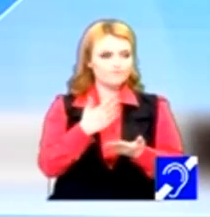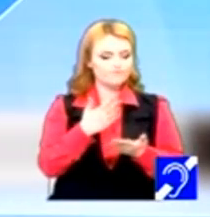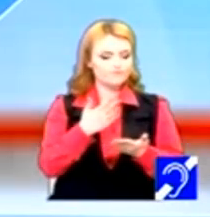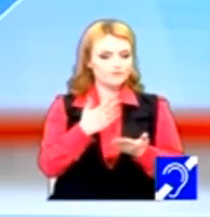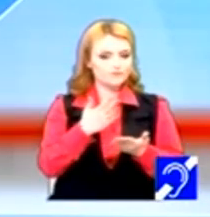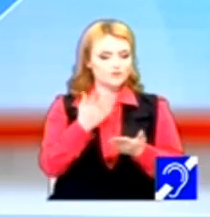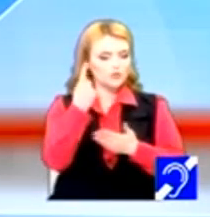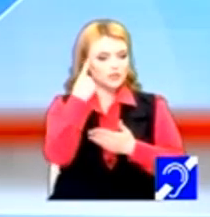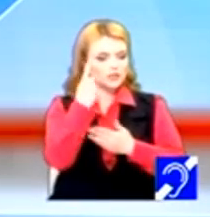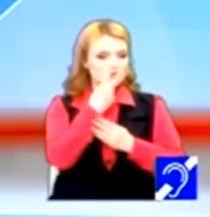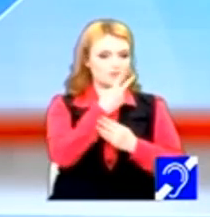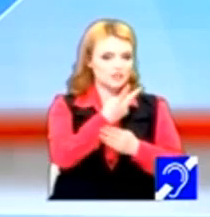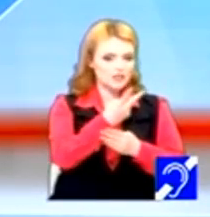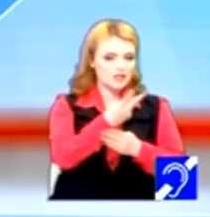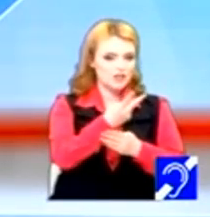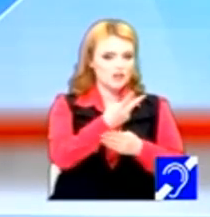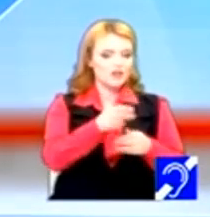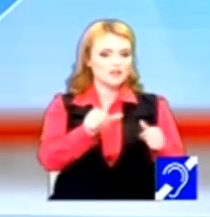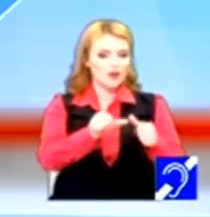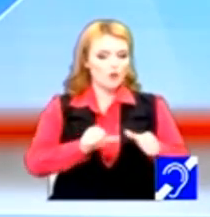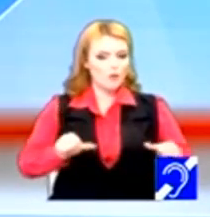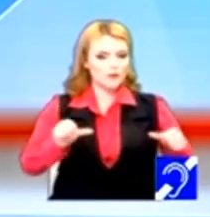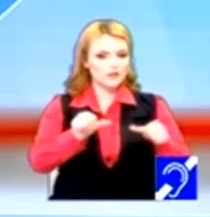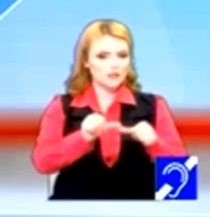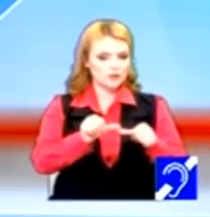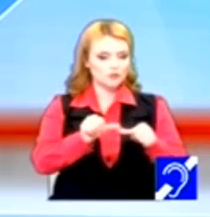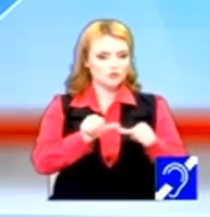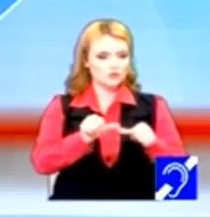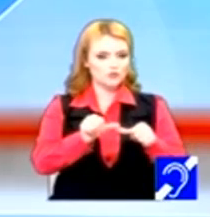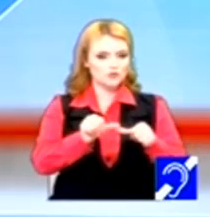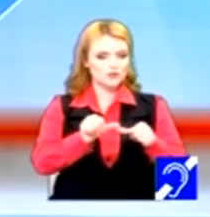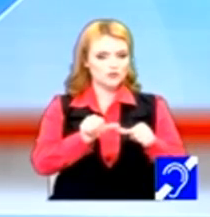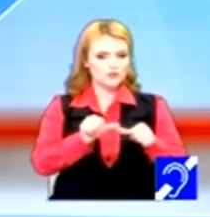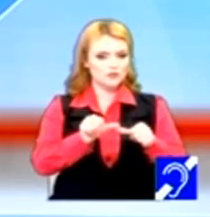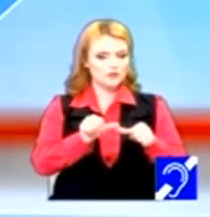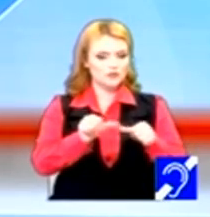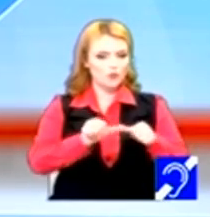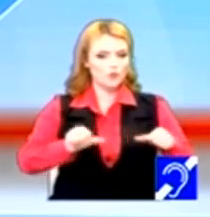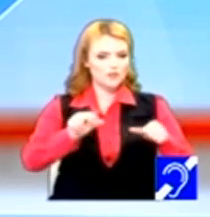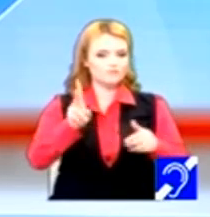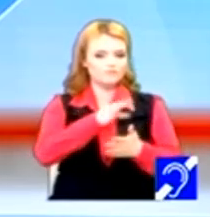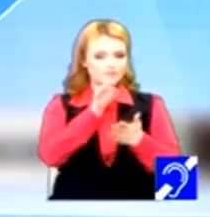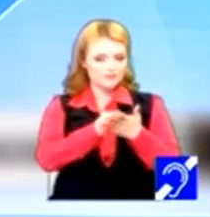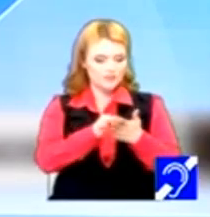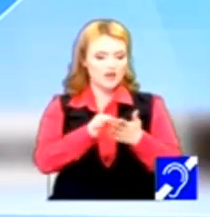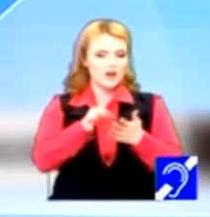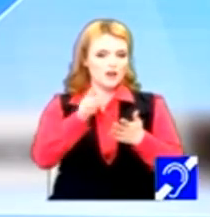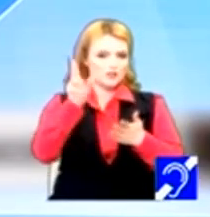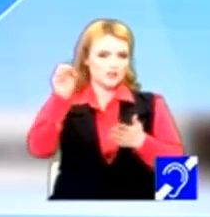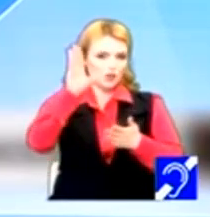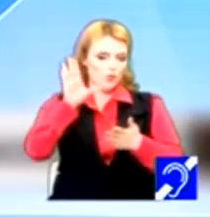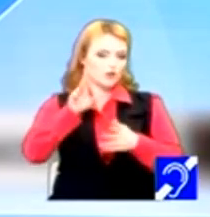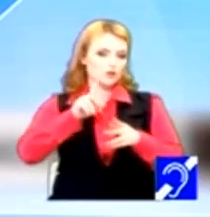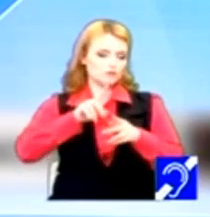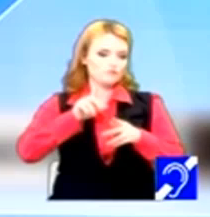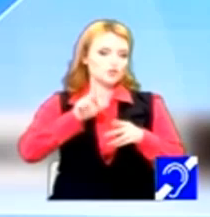concentrați spre Comitetul de Asociere care va avea loc săptămâna viitoare și să vedem ce va